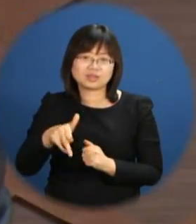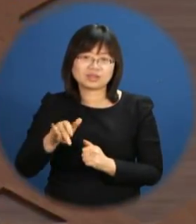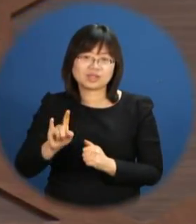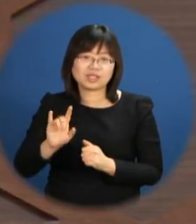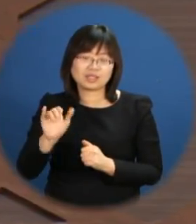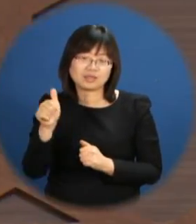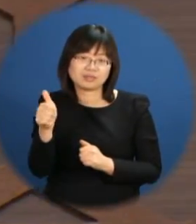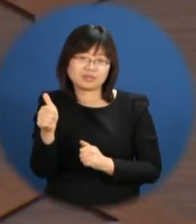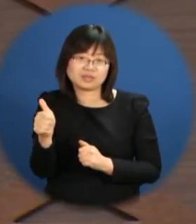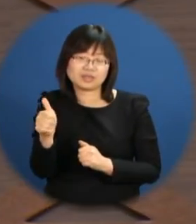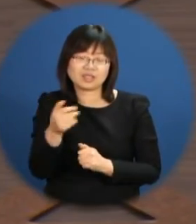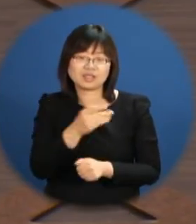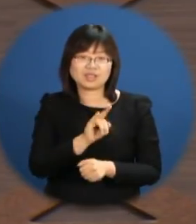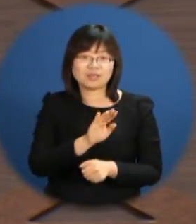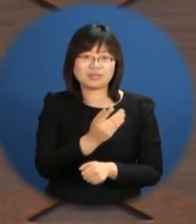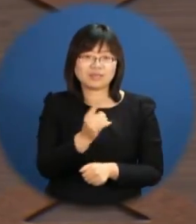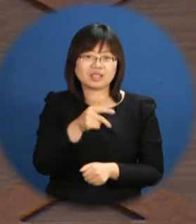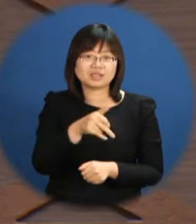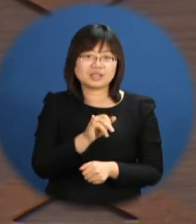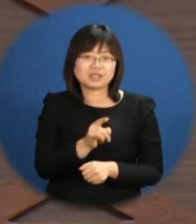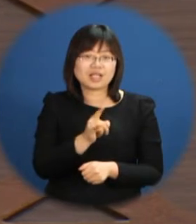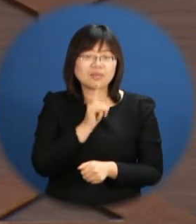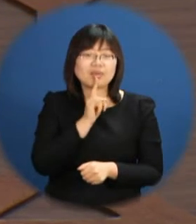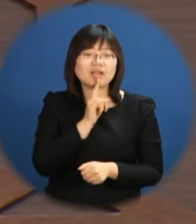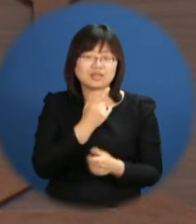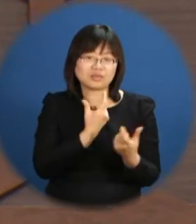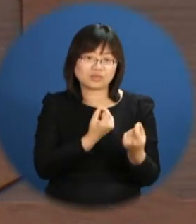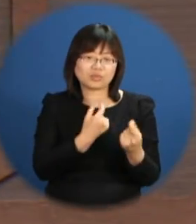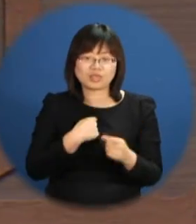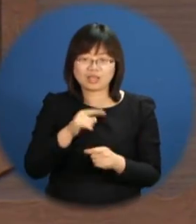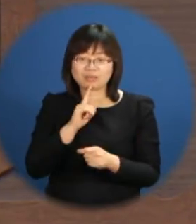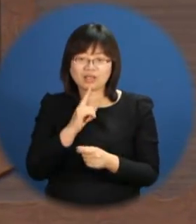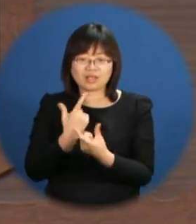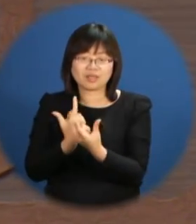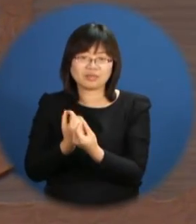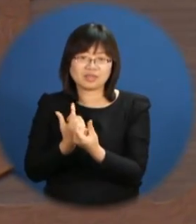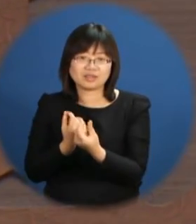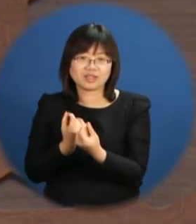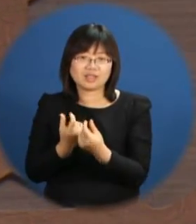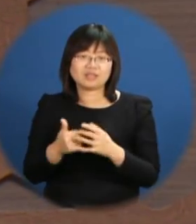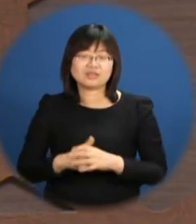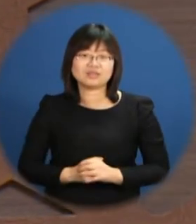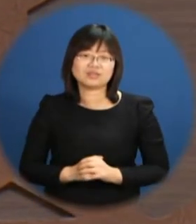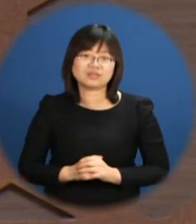라 버지의 말도 맞고 내 말도 만든다